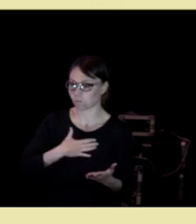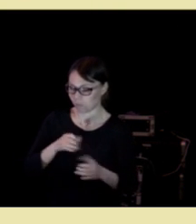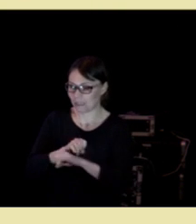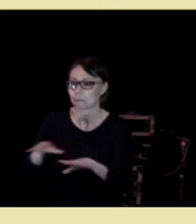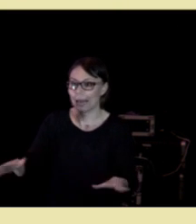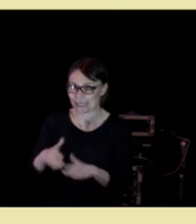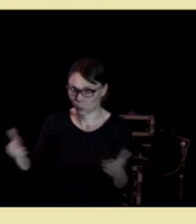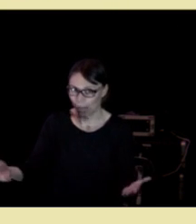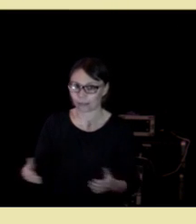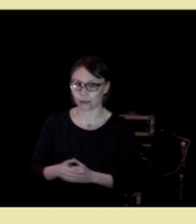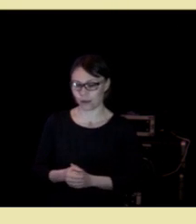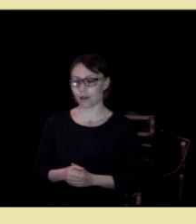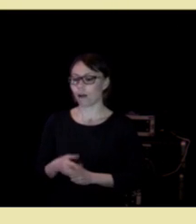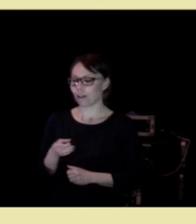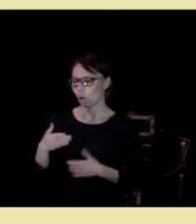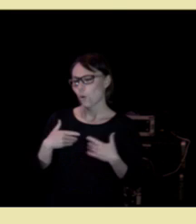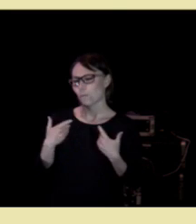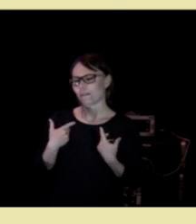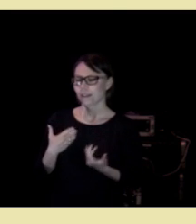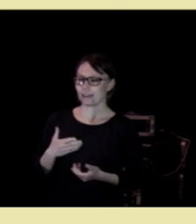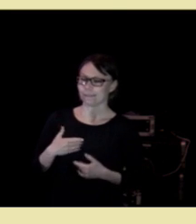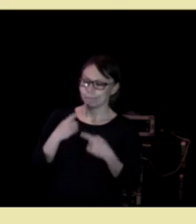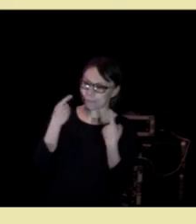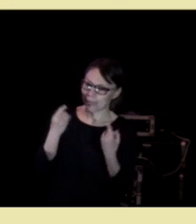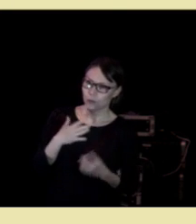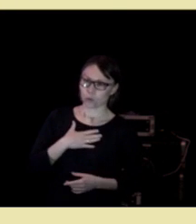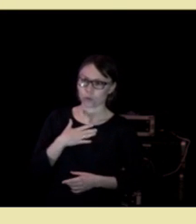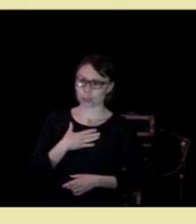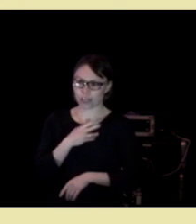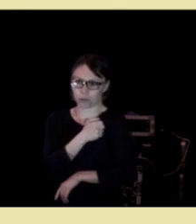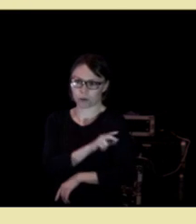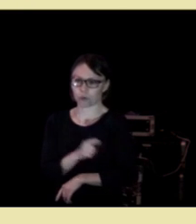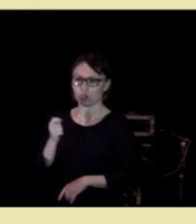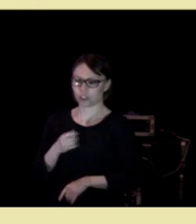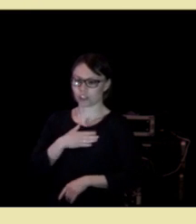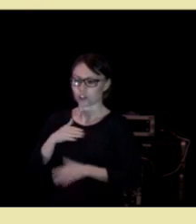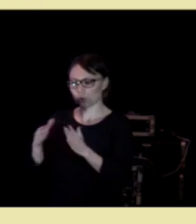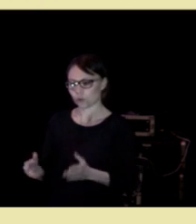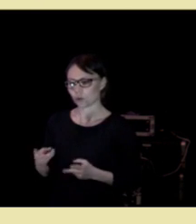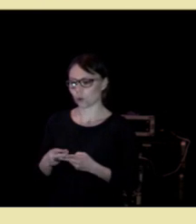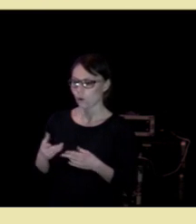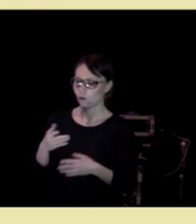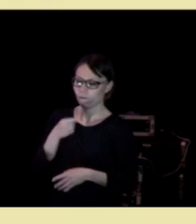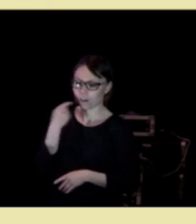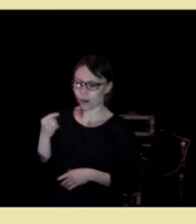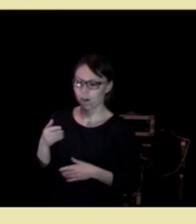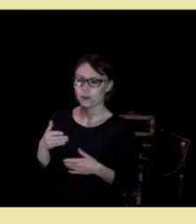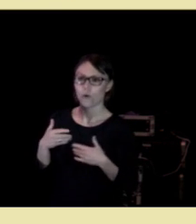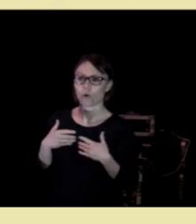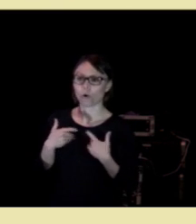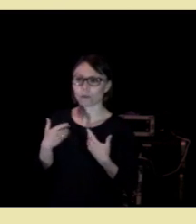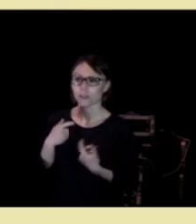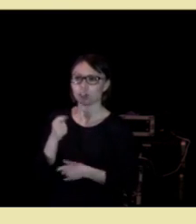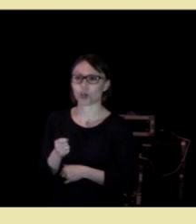spres. Vi opplevde blide og koselige sykepleiere på Tynset sykehus. Far opplevde også på Kjønmo-senteret